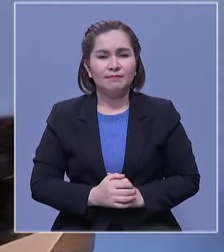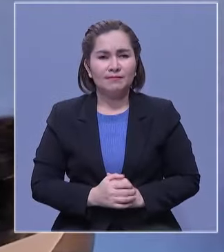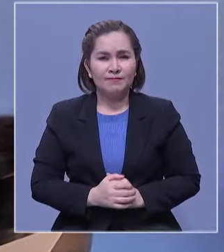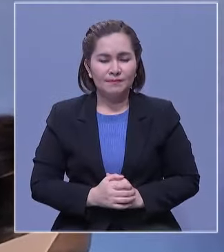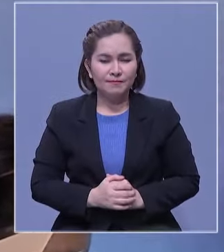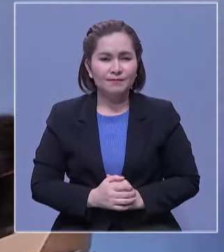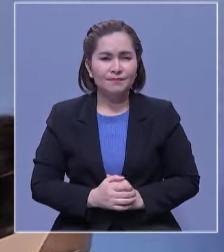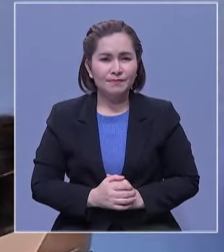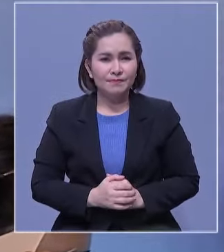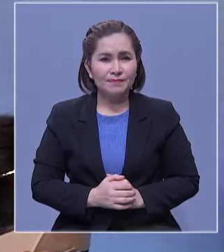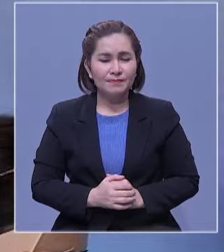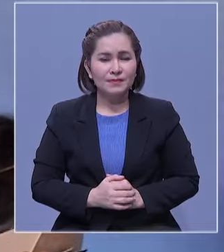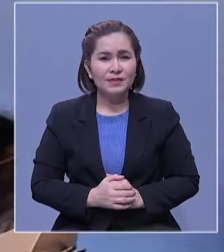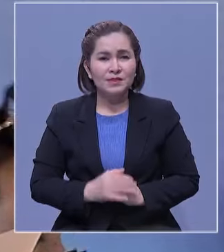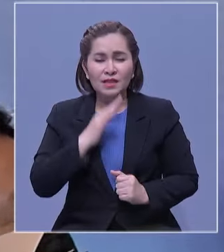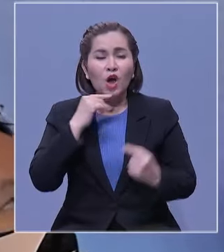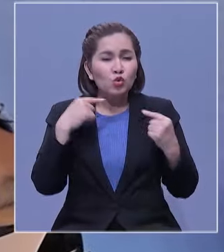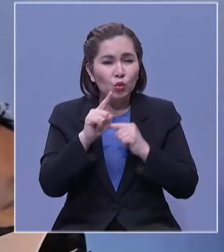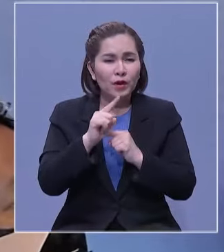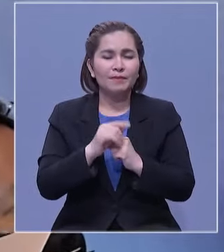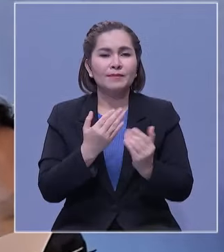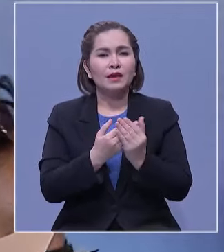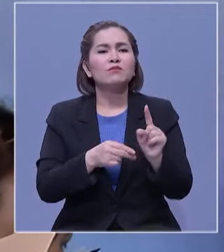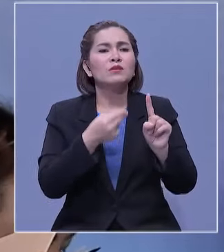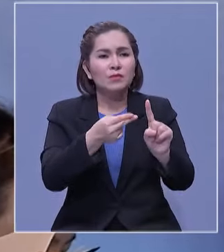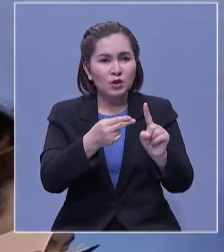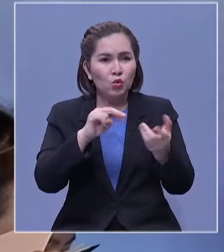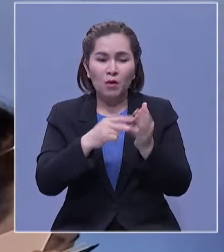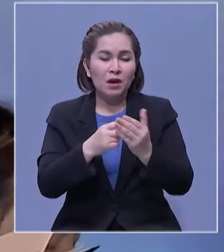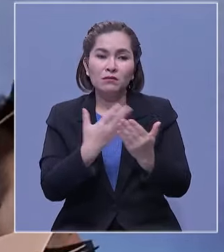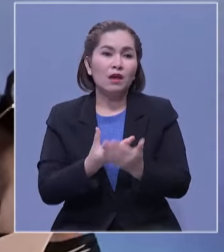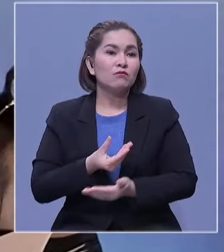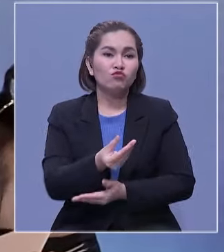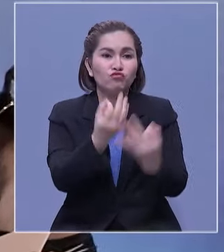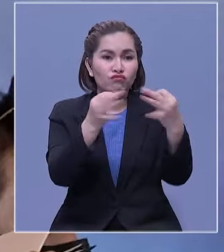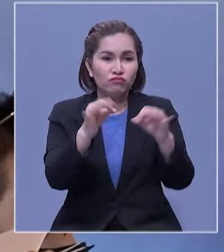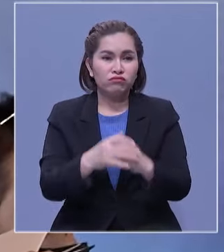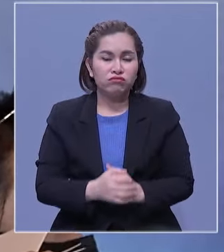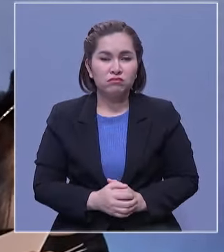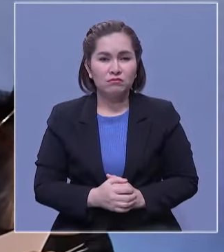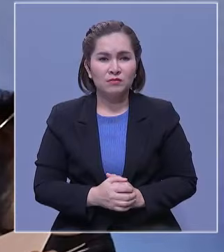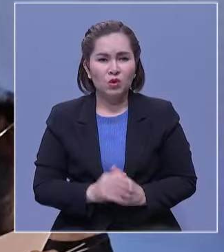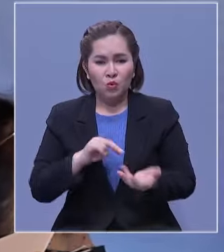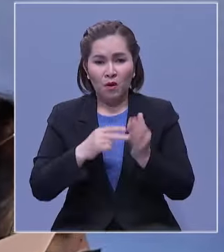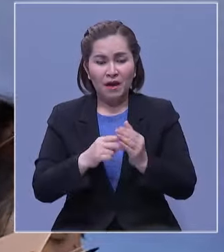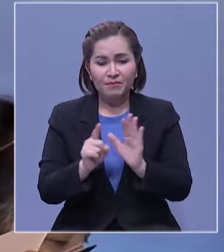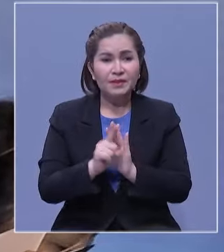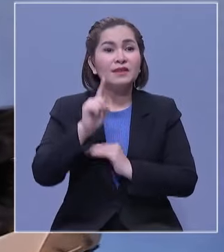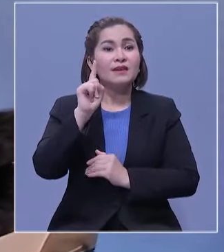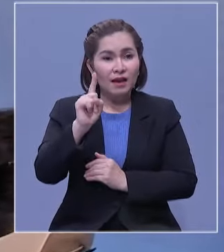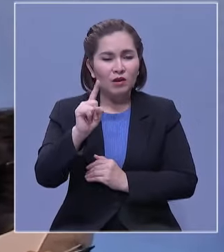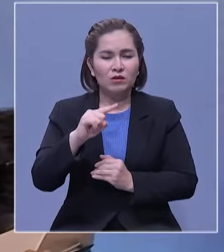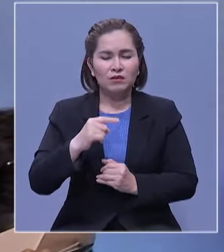ถ้าเราใช้ Digital walletมันเป็นการแจกเงิน One Timeมันไม่ได้เป็นสิ่งที่ยั่งยืนนะครับฉะนั้น